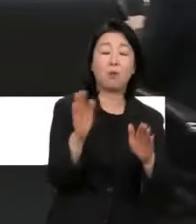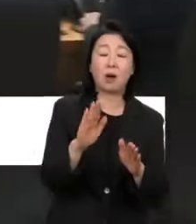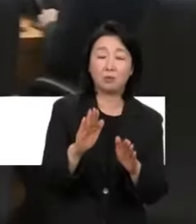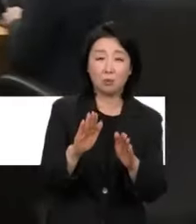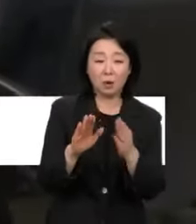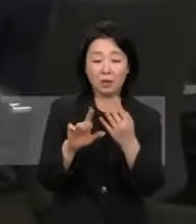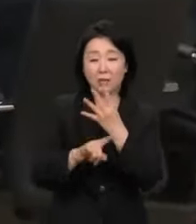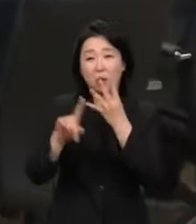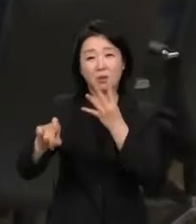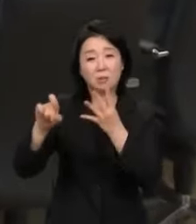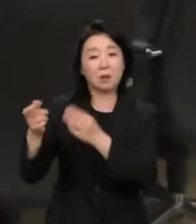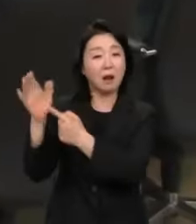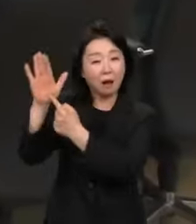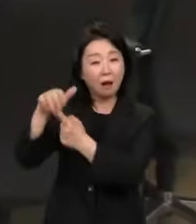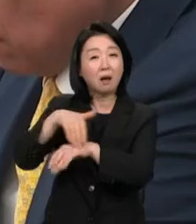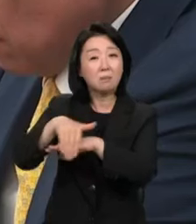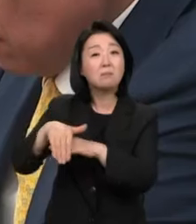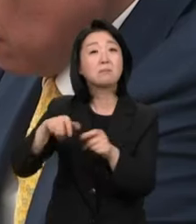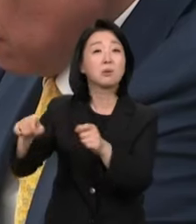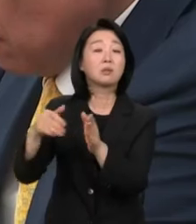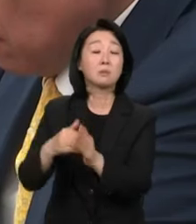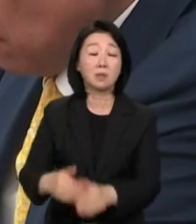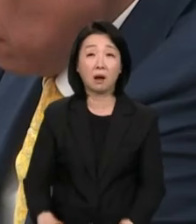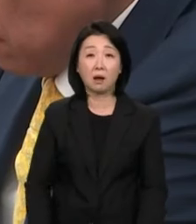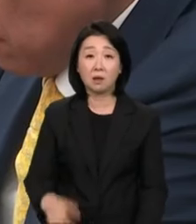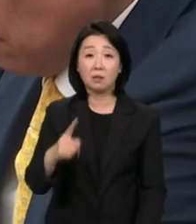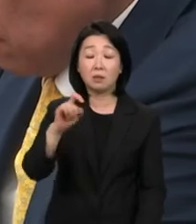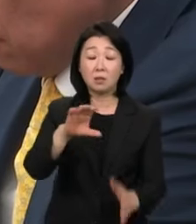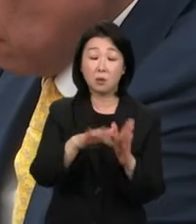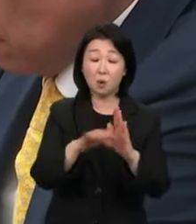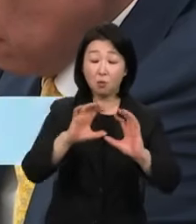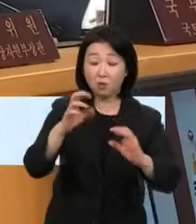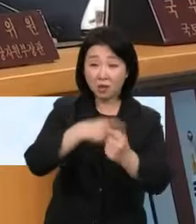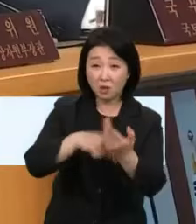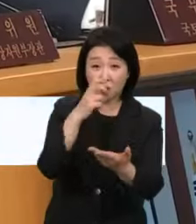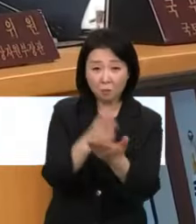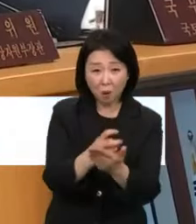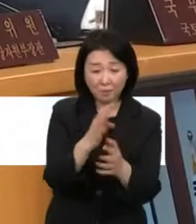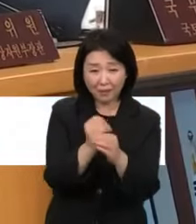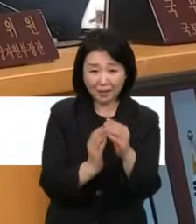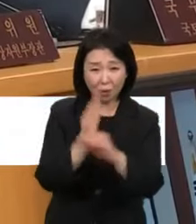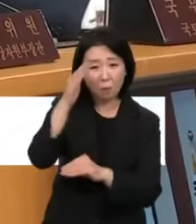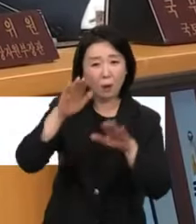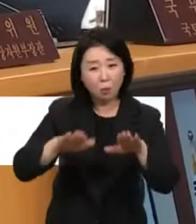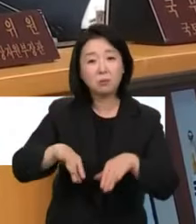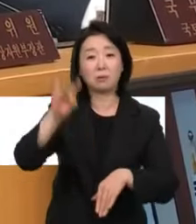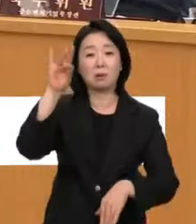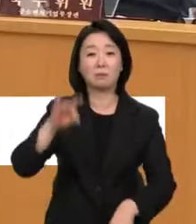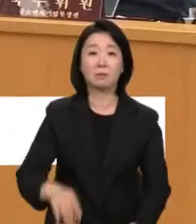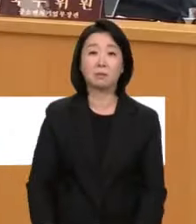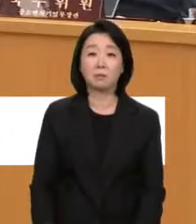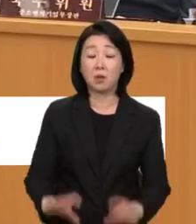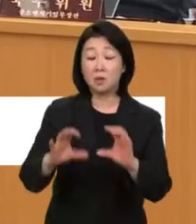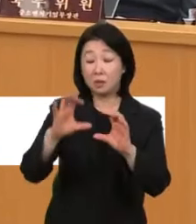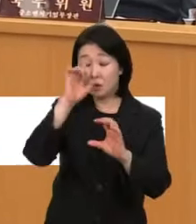미뤘습니다. 2007년 국가재정법이 시행되고 시한을 넘긴 건 이번이 처음입니다. 정부는 통상 4월 첫째 주